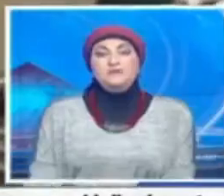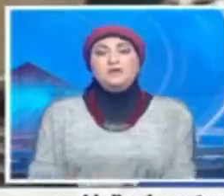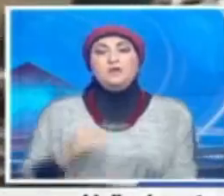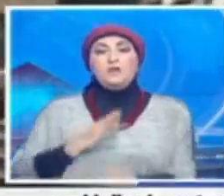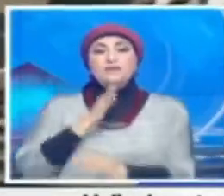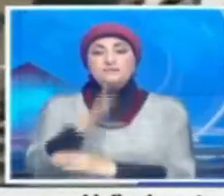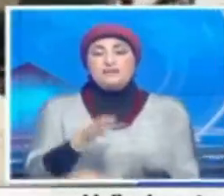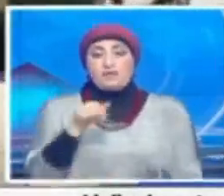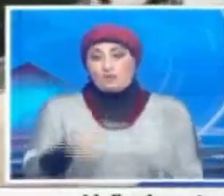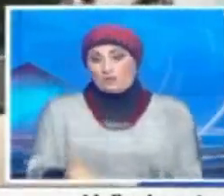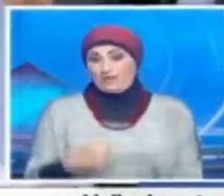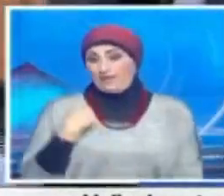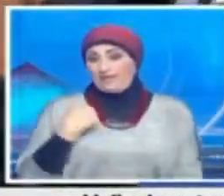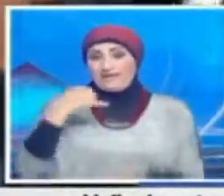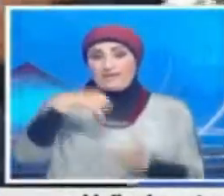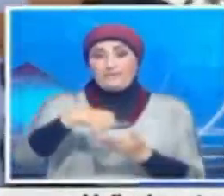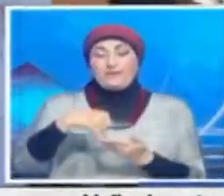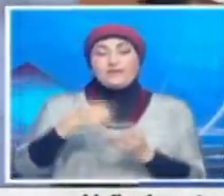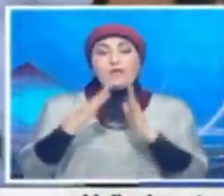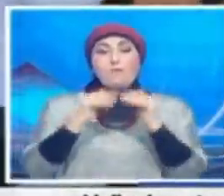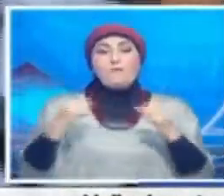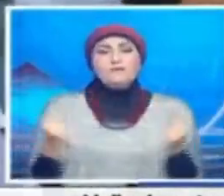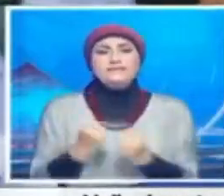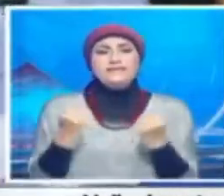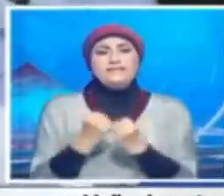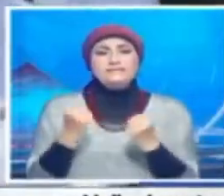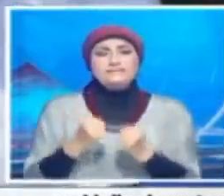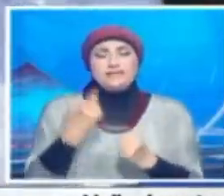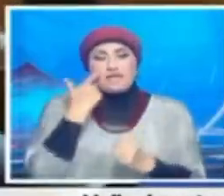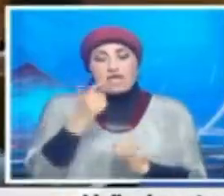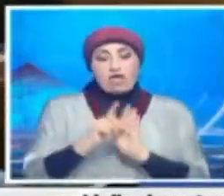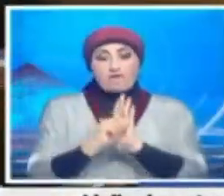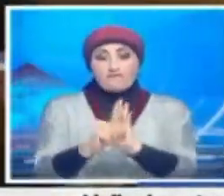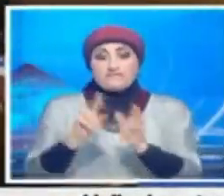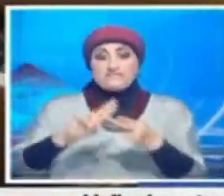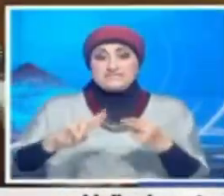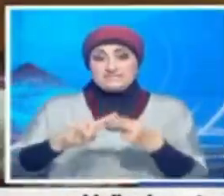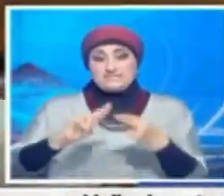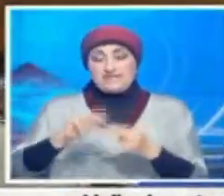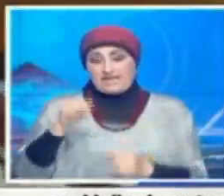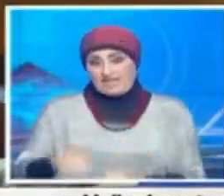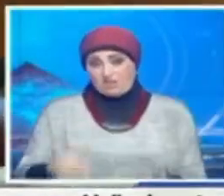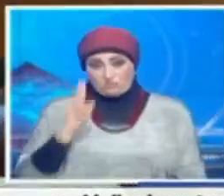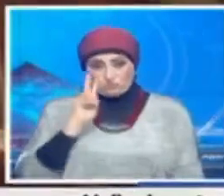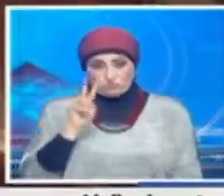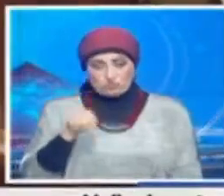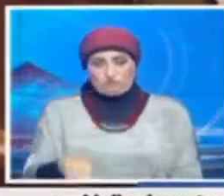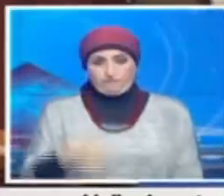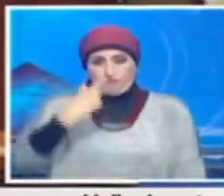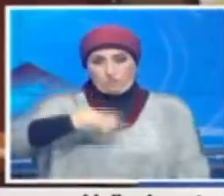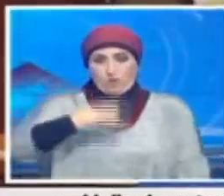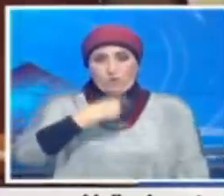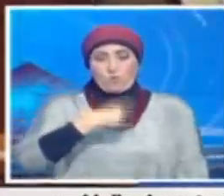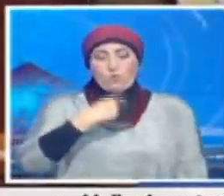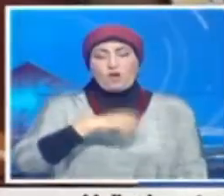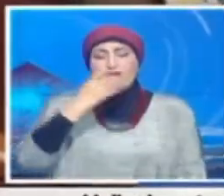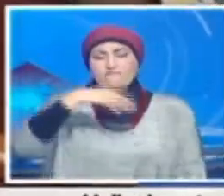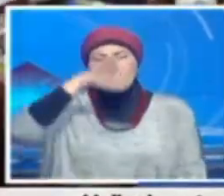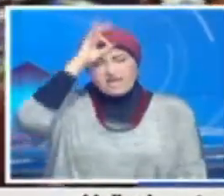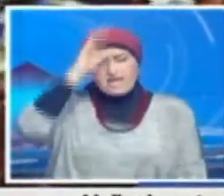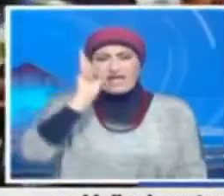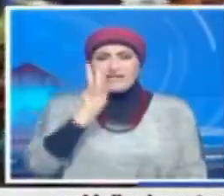وتوجه الوفد إلى المركز المصري للتدريب على عمليات حفظ السلام، والذي يضطلع بإعداد الكوادر الأمنية الوطنية